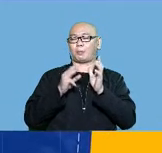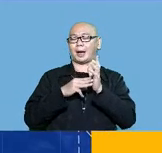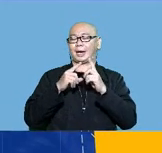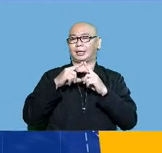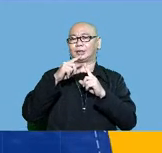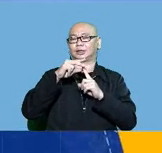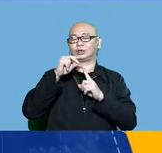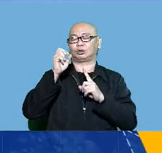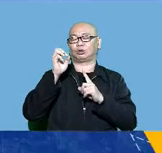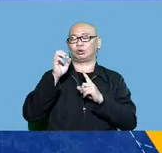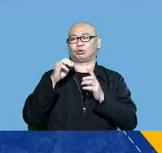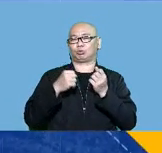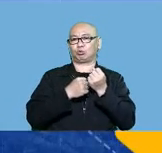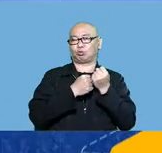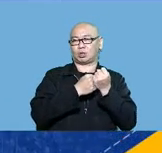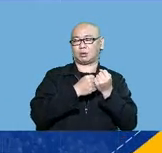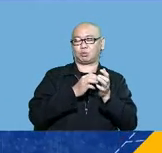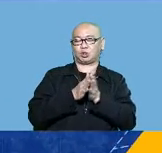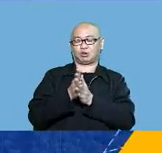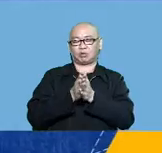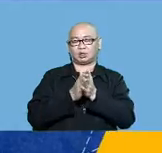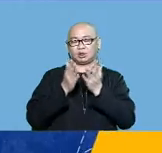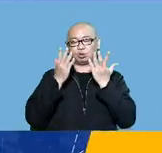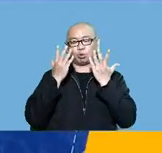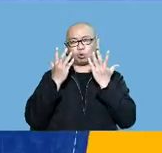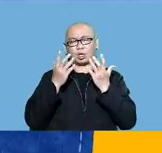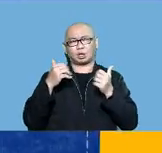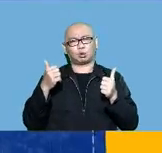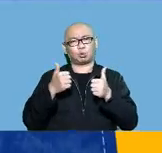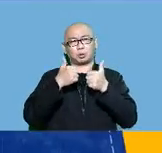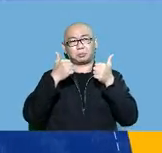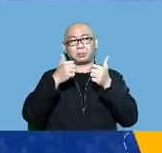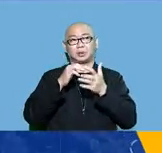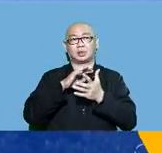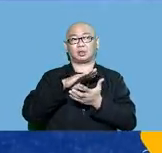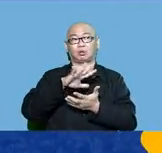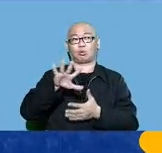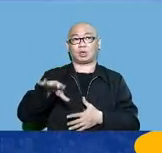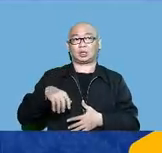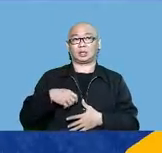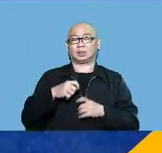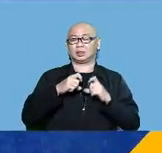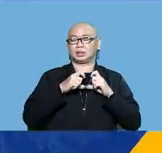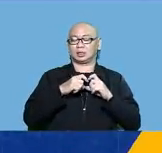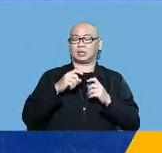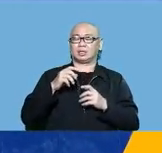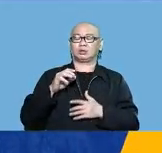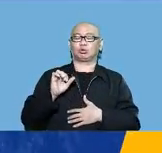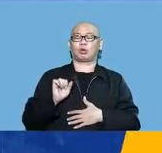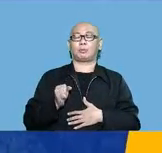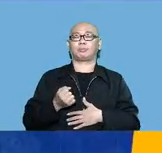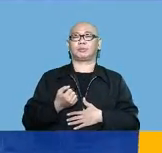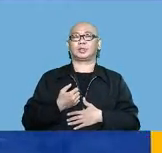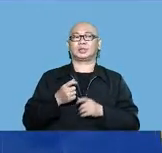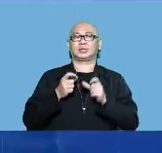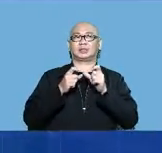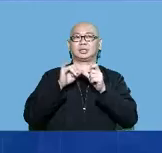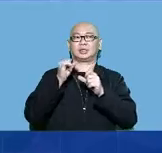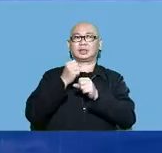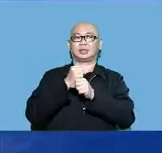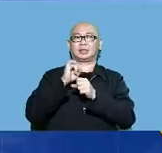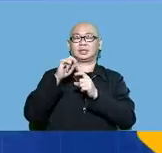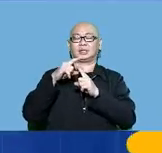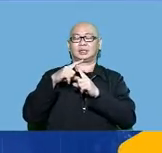atas dukungan, motivasi, dan doa yang luar biasa. Keluarga tercinta, suami Sigit